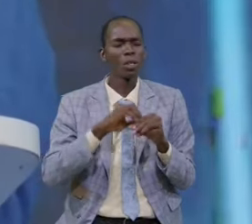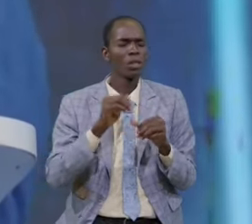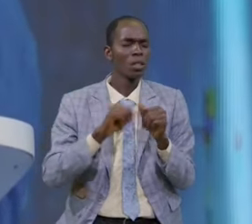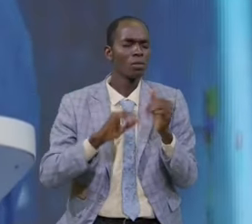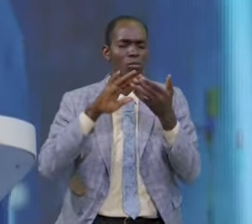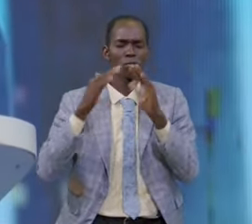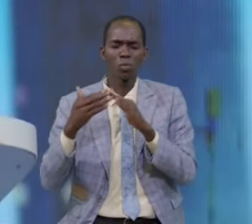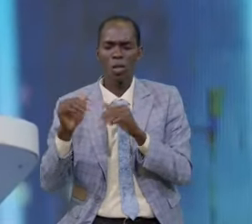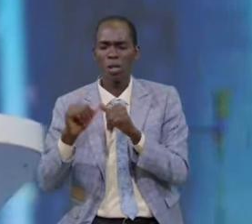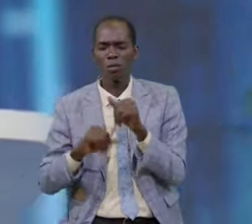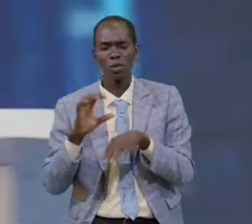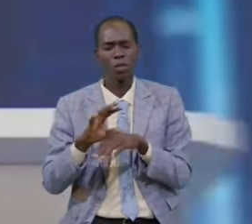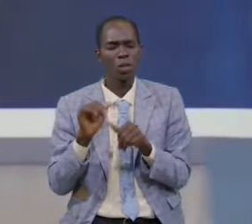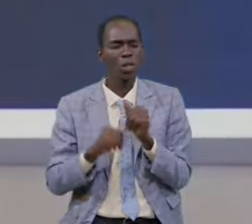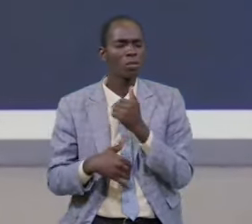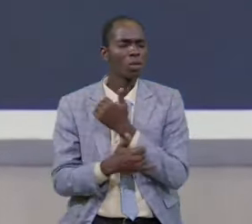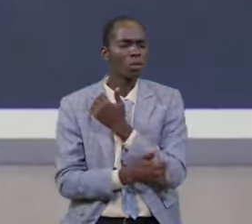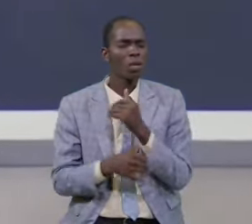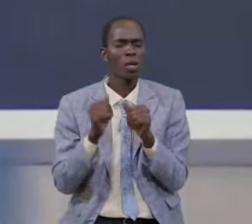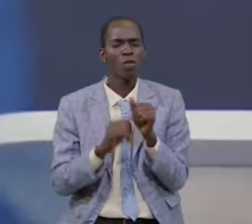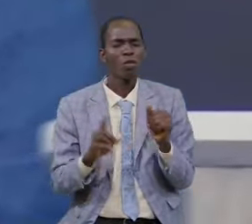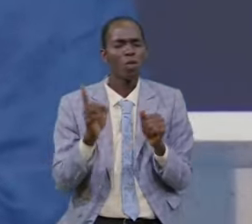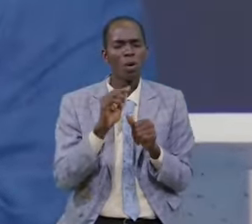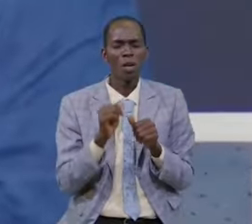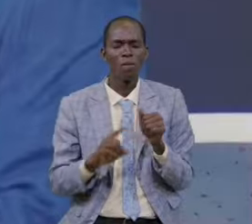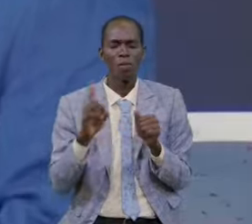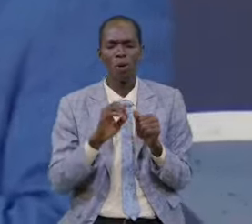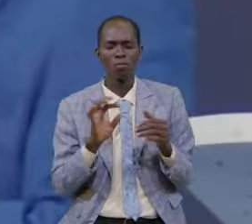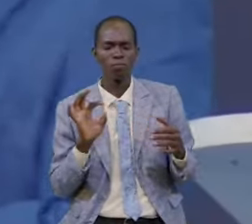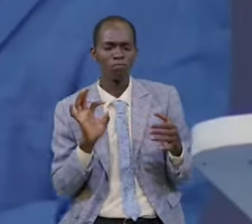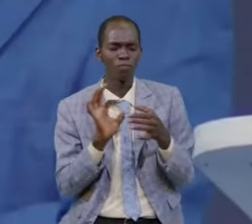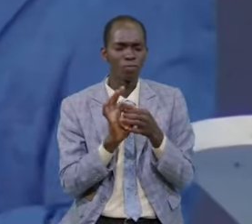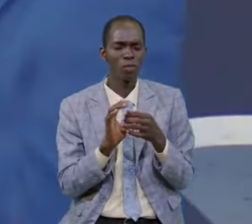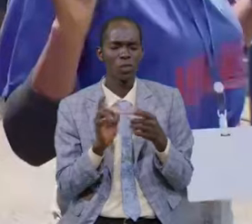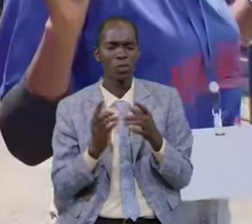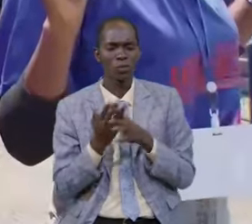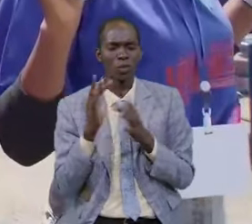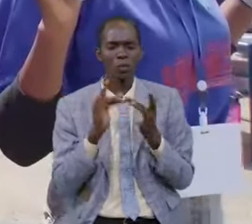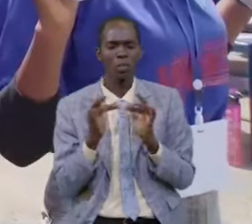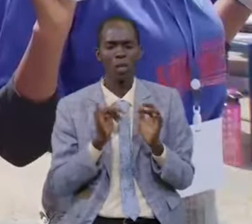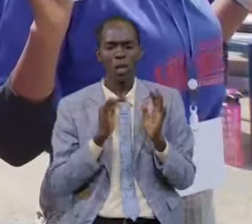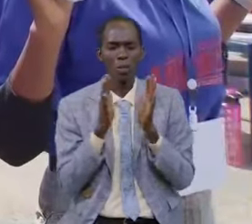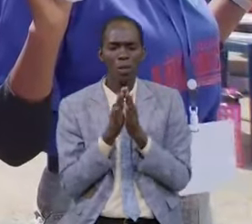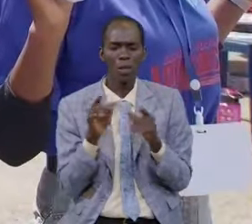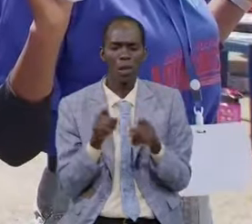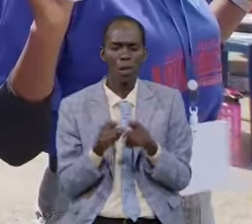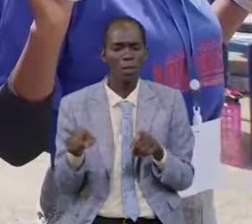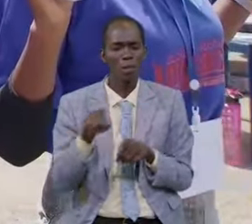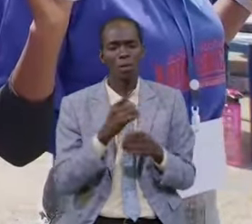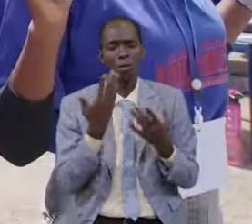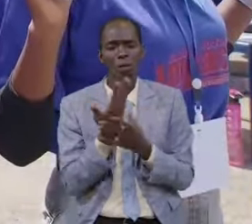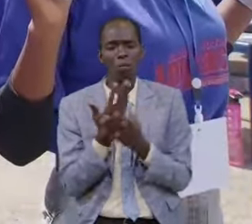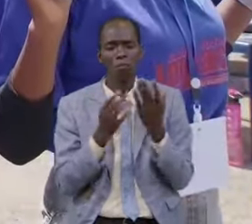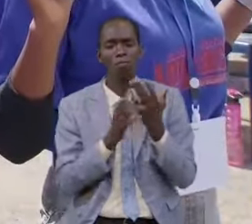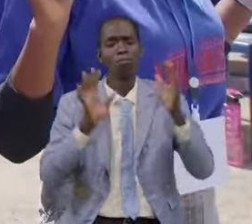assemblée, quiconque partout. Je demande, Seigneur, comme ils lèvent la main, saisis